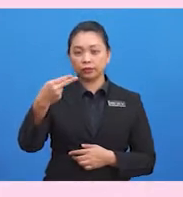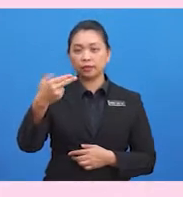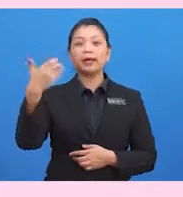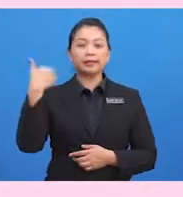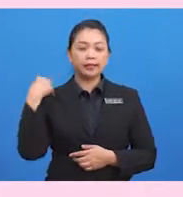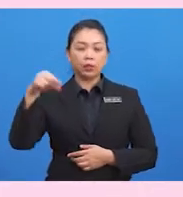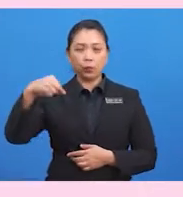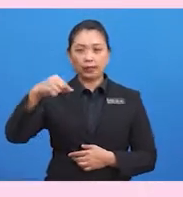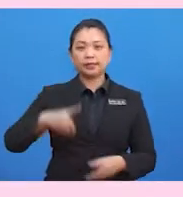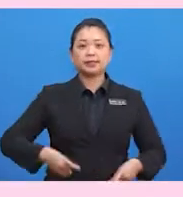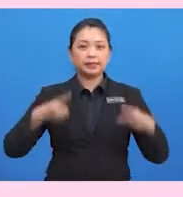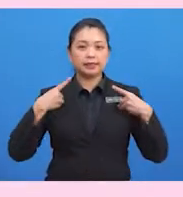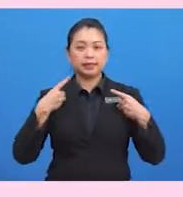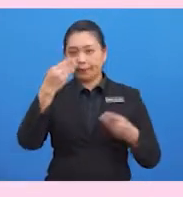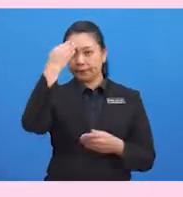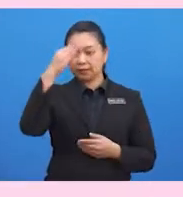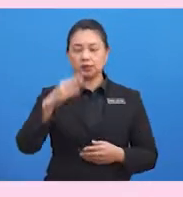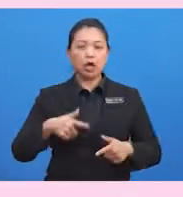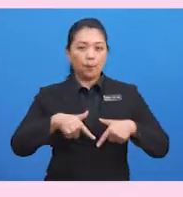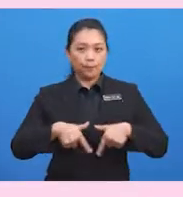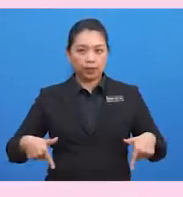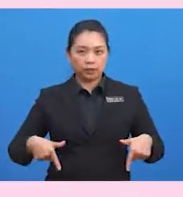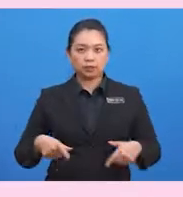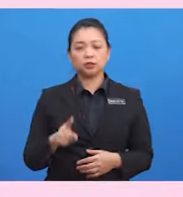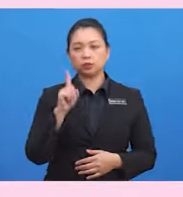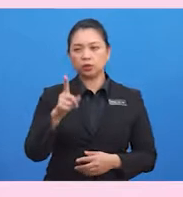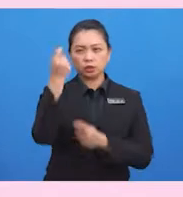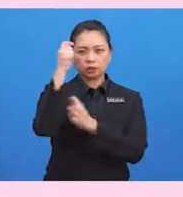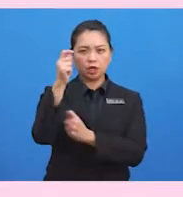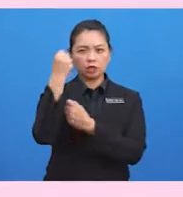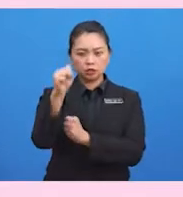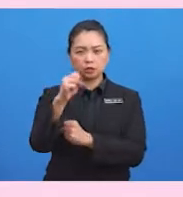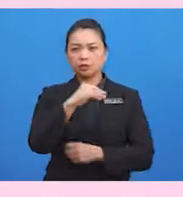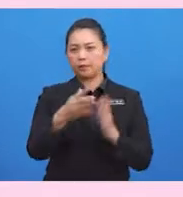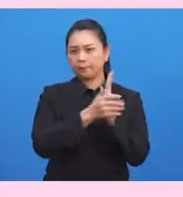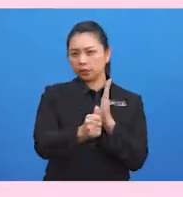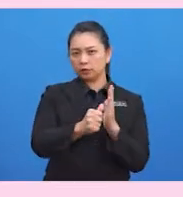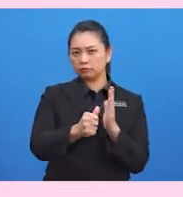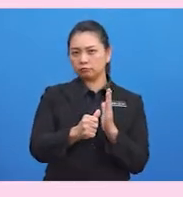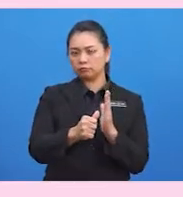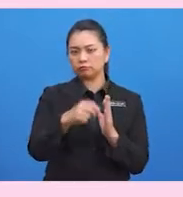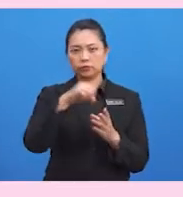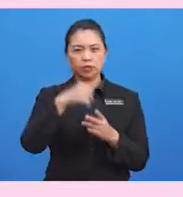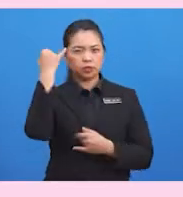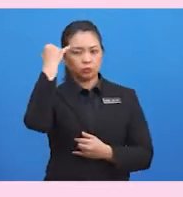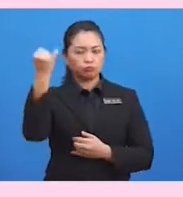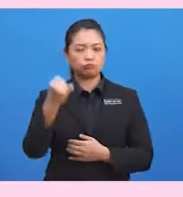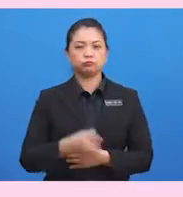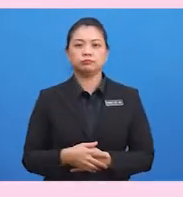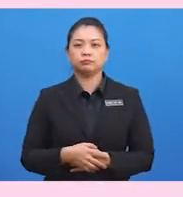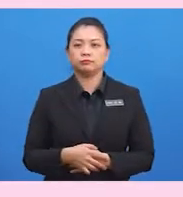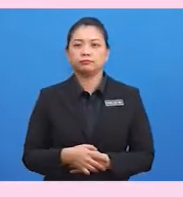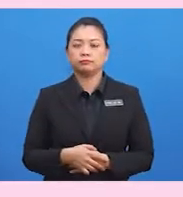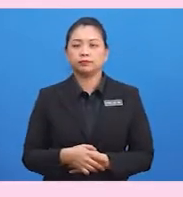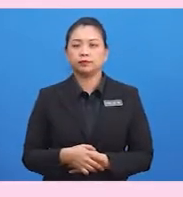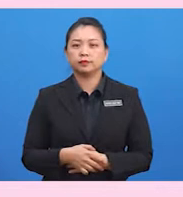quality diri seperti bijaksana berani seorang yang tak zj dan wahe dalam ilmu persilatan